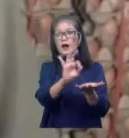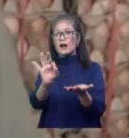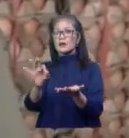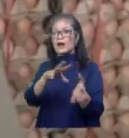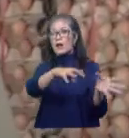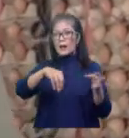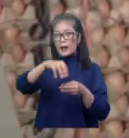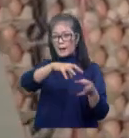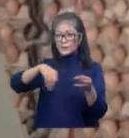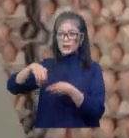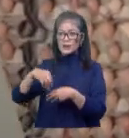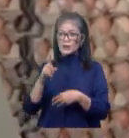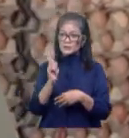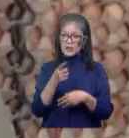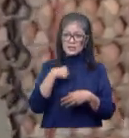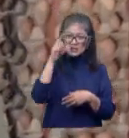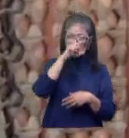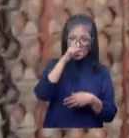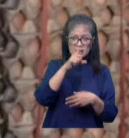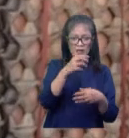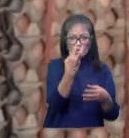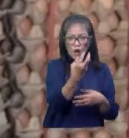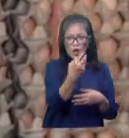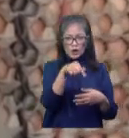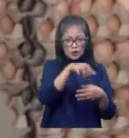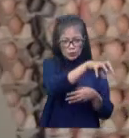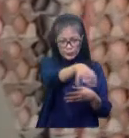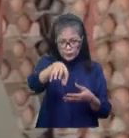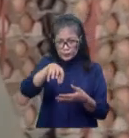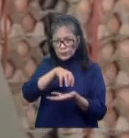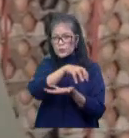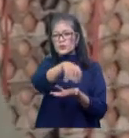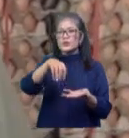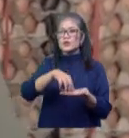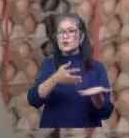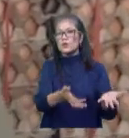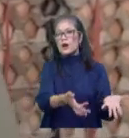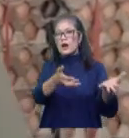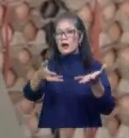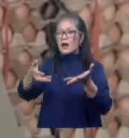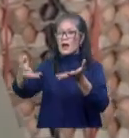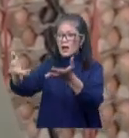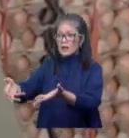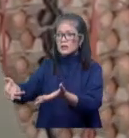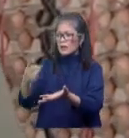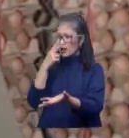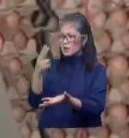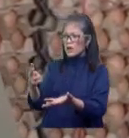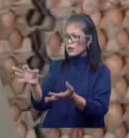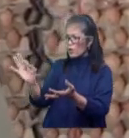nyetir telur. Pas udah siap nyetir telur, jadi pas keluar lihat telur di atas mejanya nggak ada lagi,